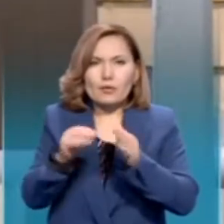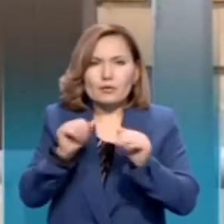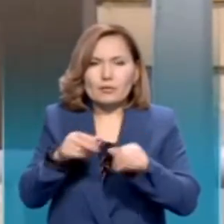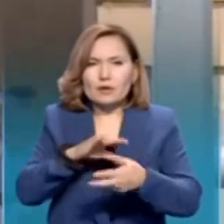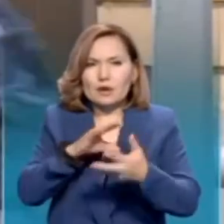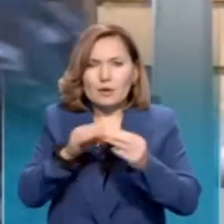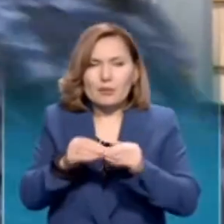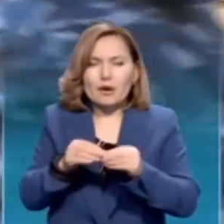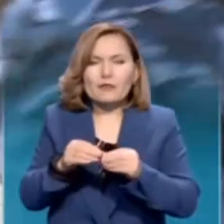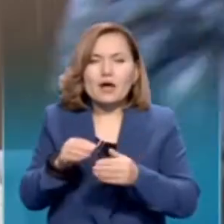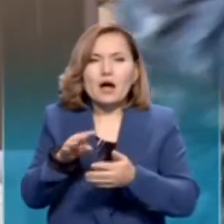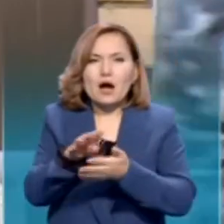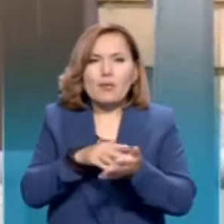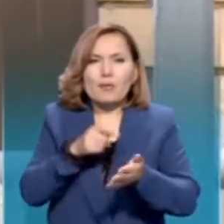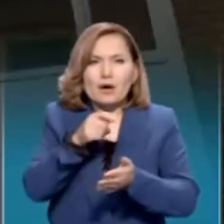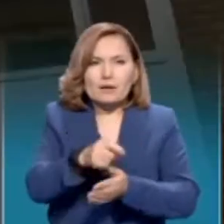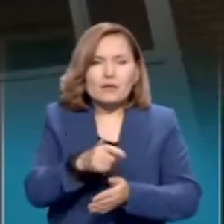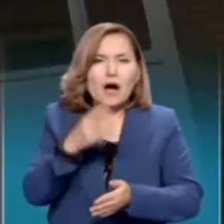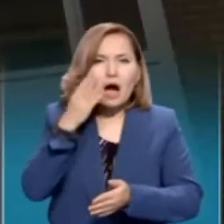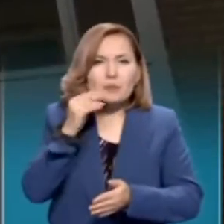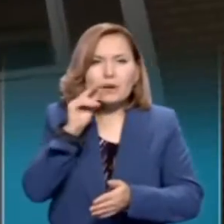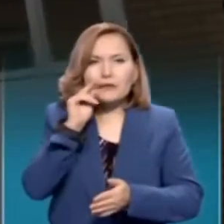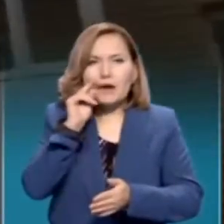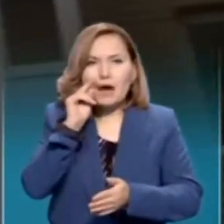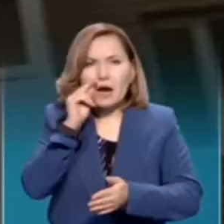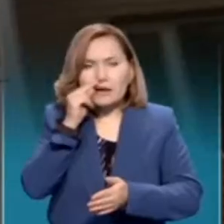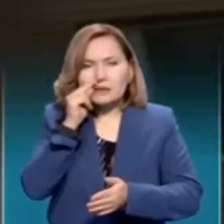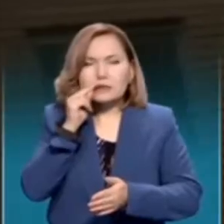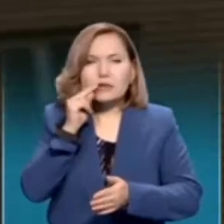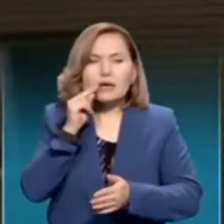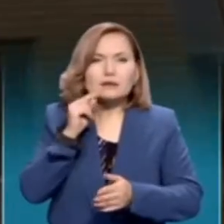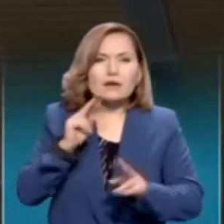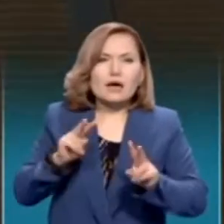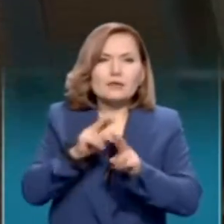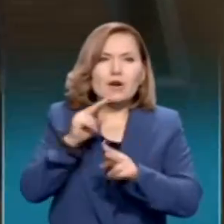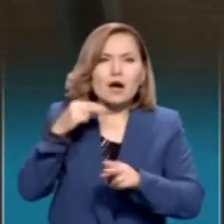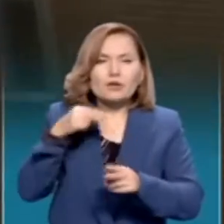қарыз алуға өтініштердің көбі Алматы, Астана, Шымкент және Ақтөбе мен